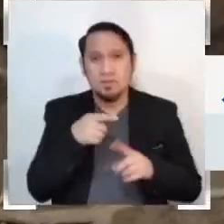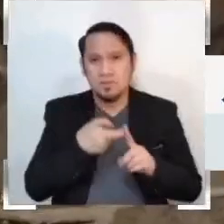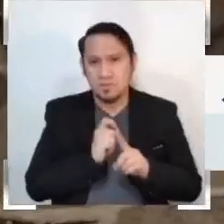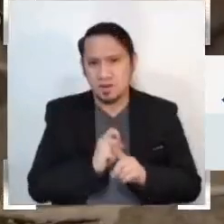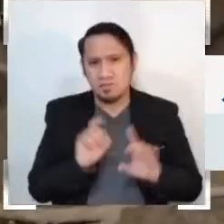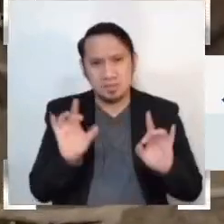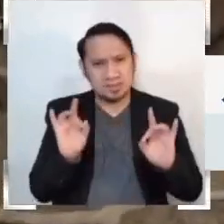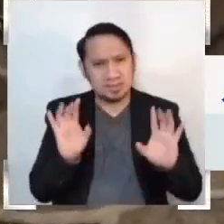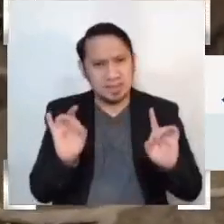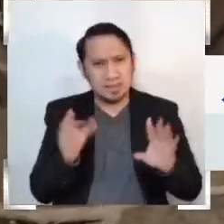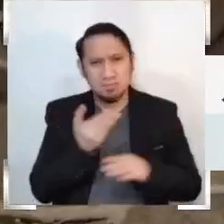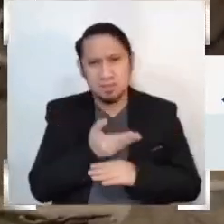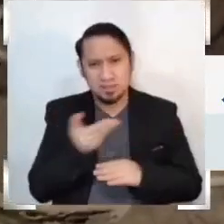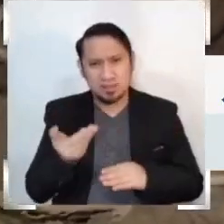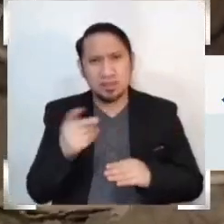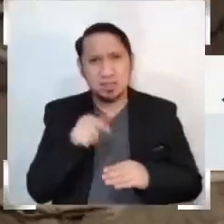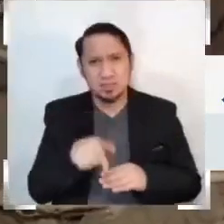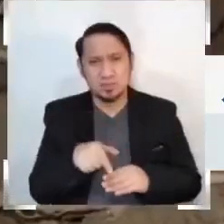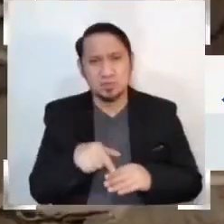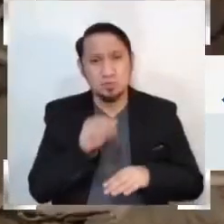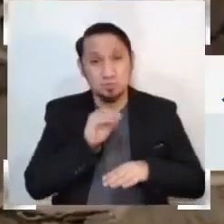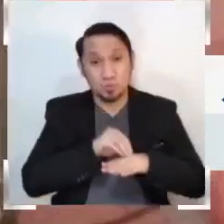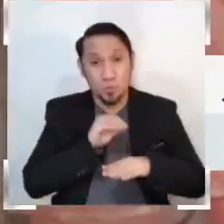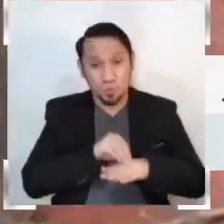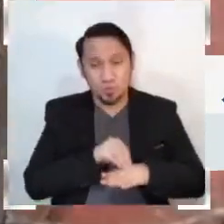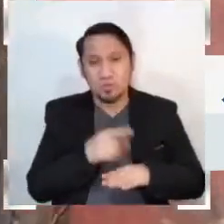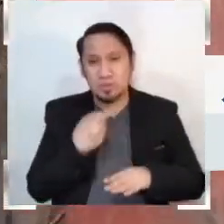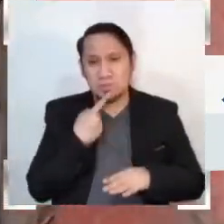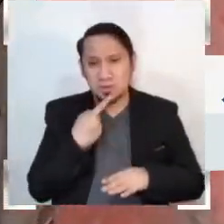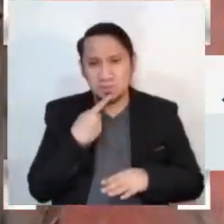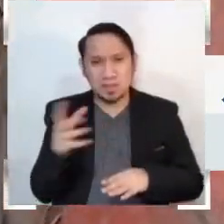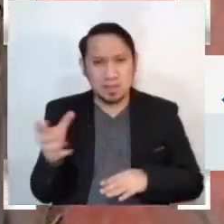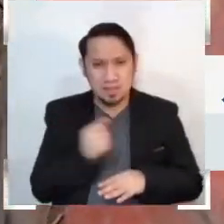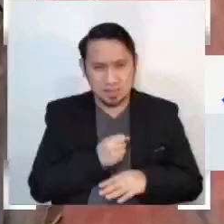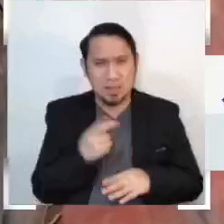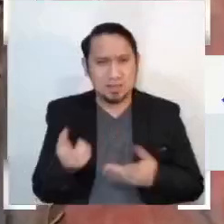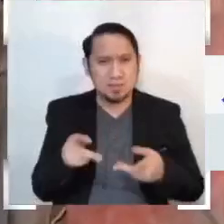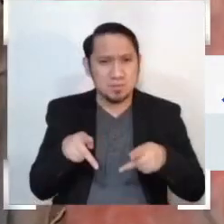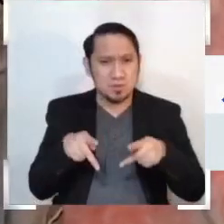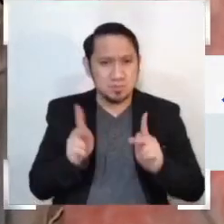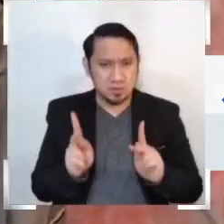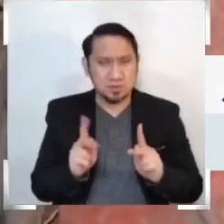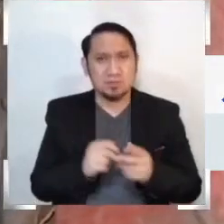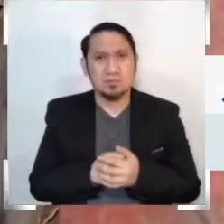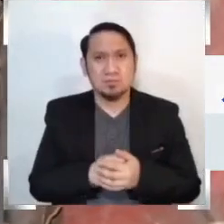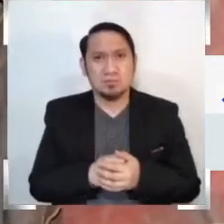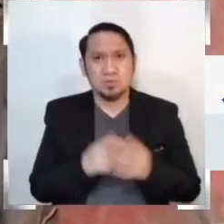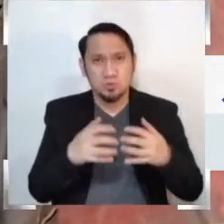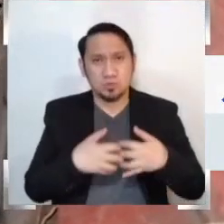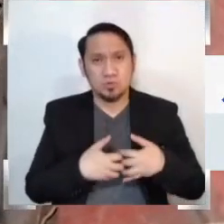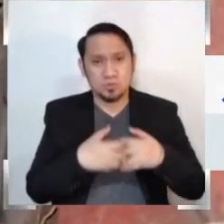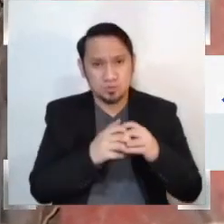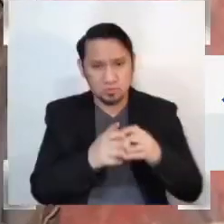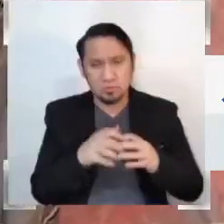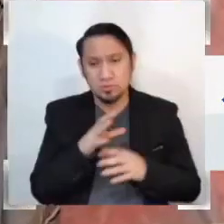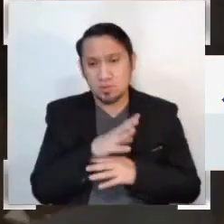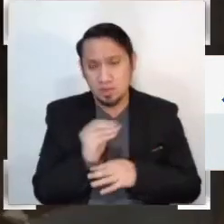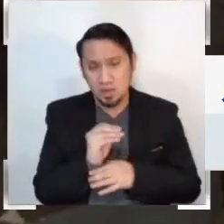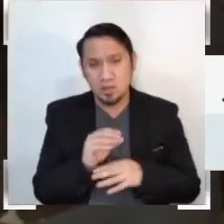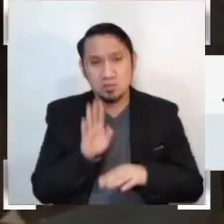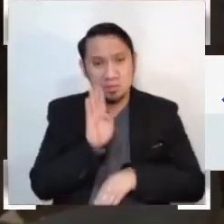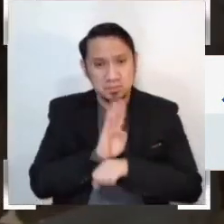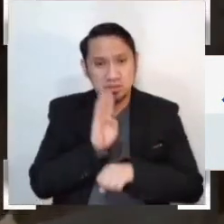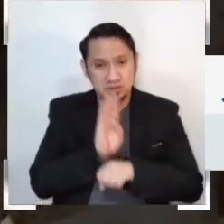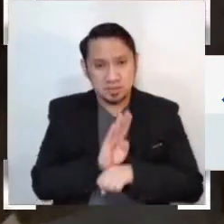materials yung kanyang tindahan. Ayon kay Murillo, nakakuha siya ng clearance sa Barangay Central Signal para itayo at mag-operate ng tindahan